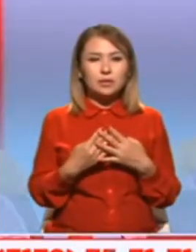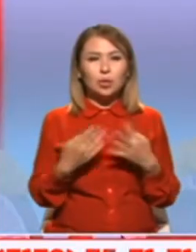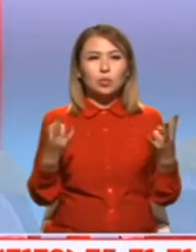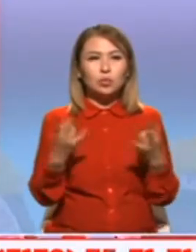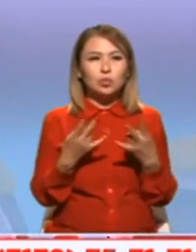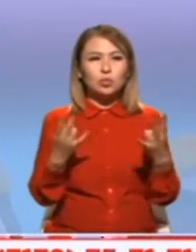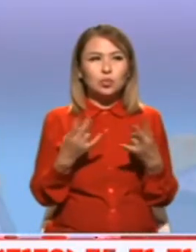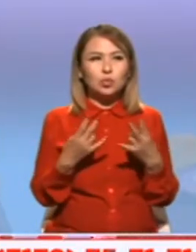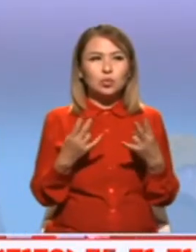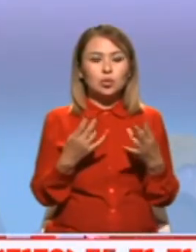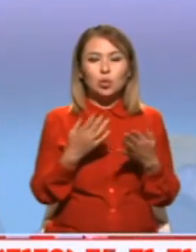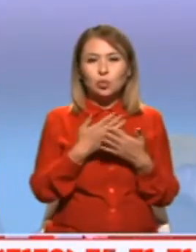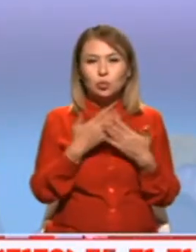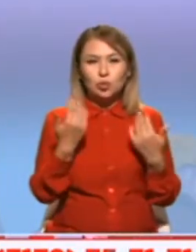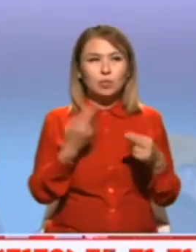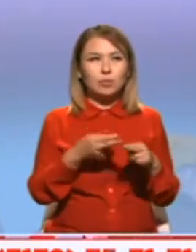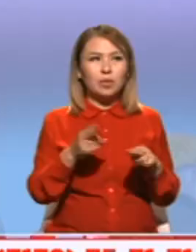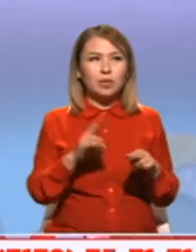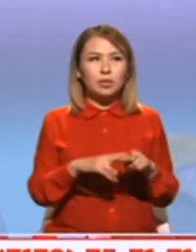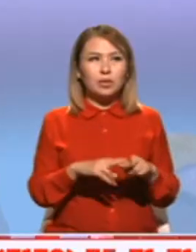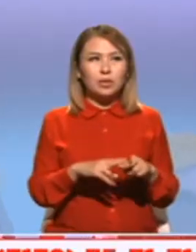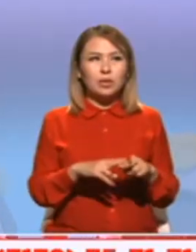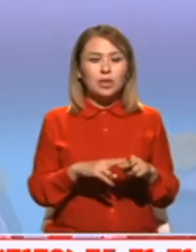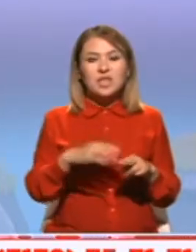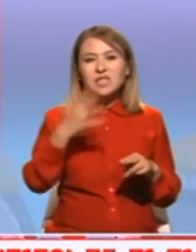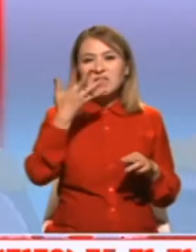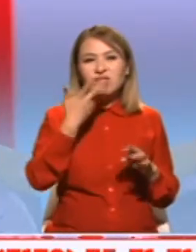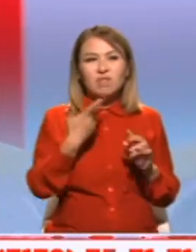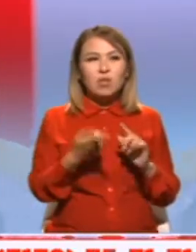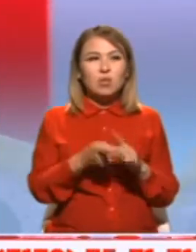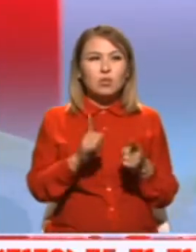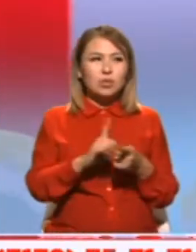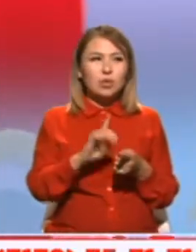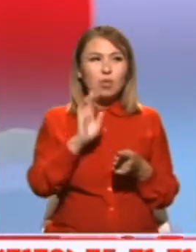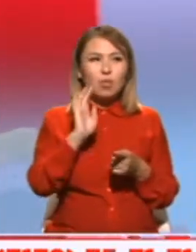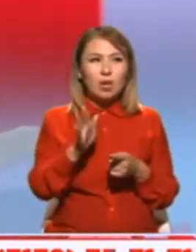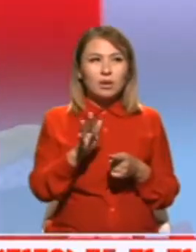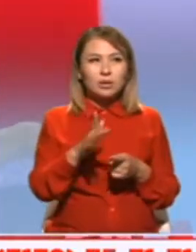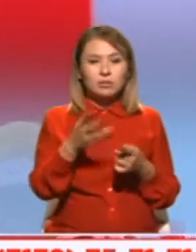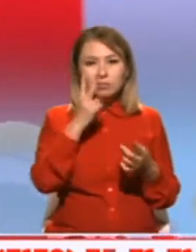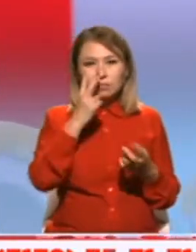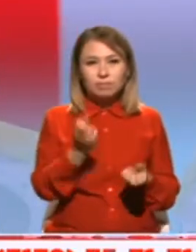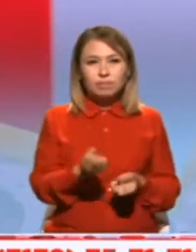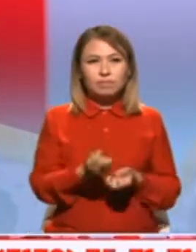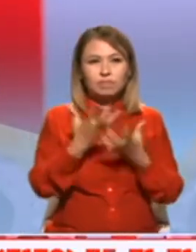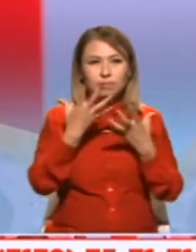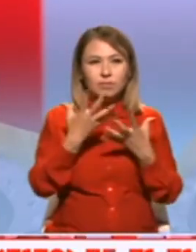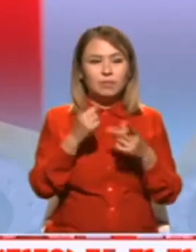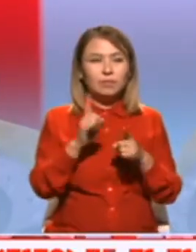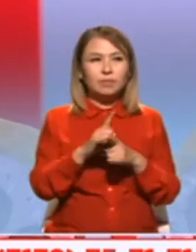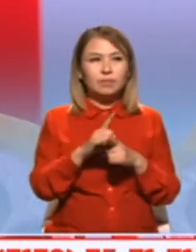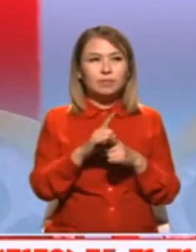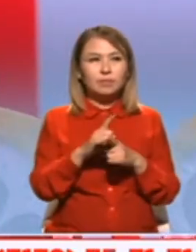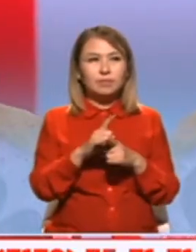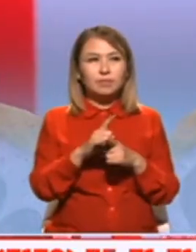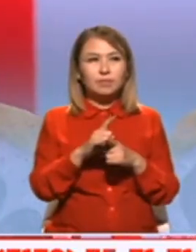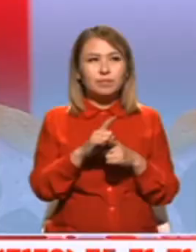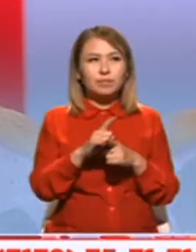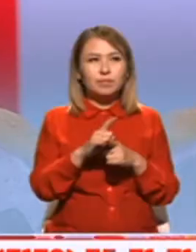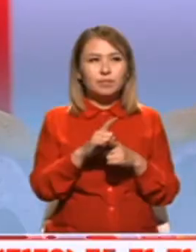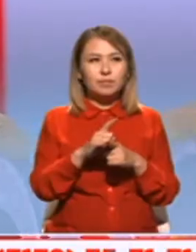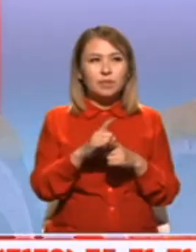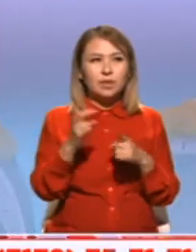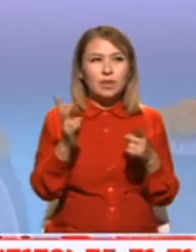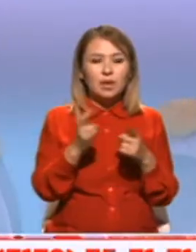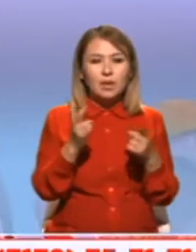қажетті су келмей тұр, значит, біздің зәрдің түсі де өзгереді. Яғни зәрдің түсі қанық түске анықталады, негізі